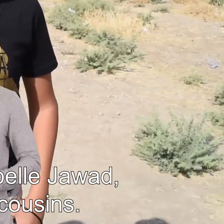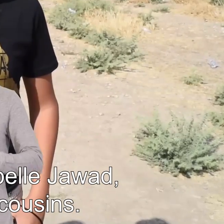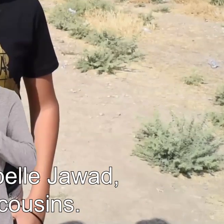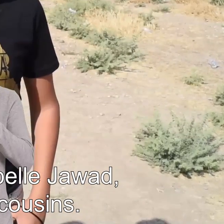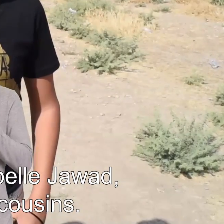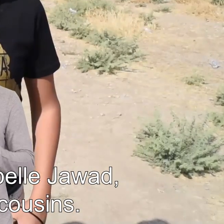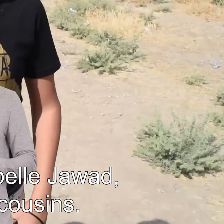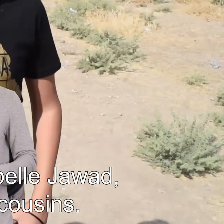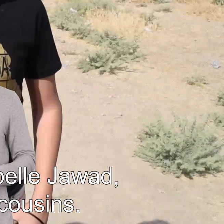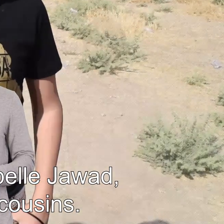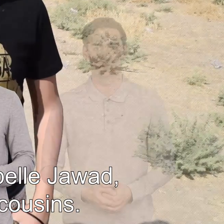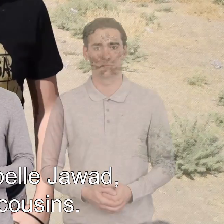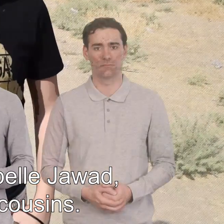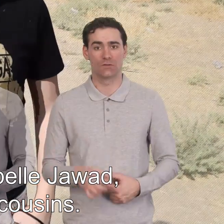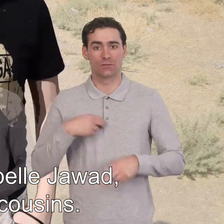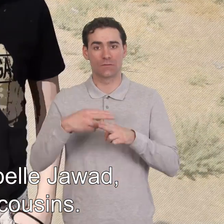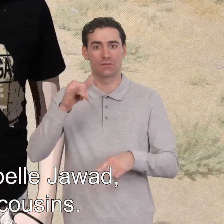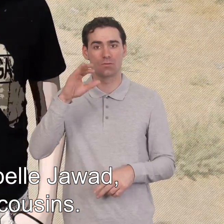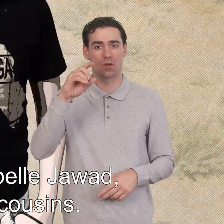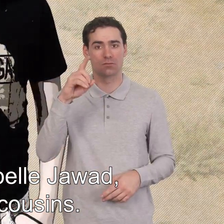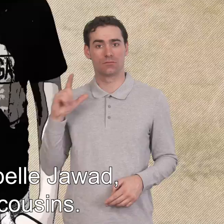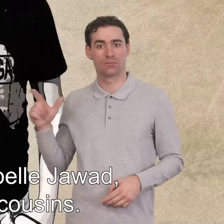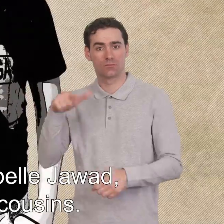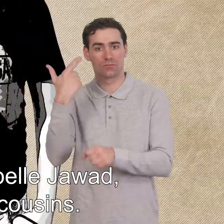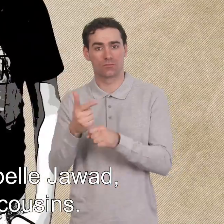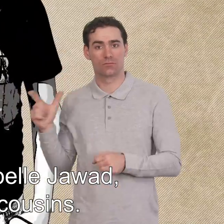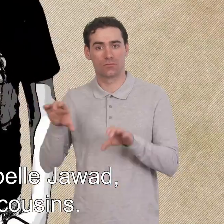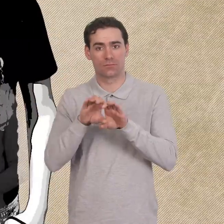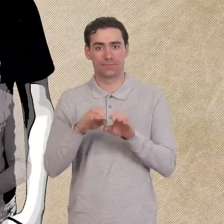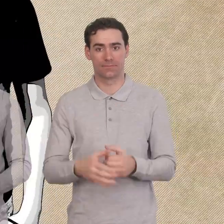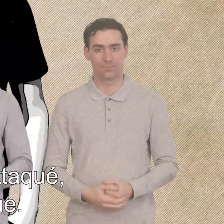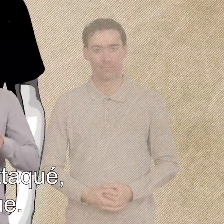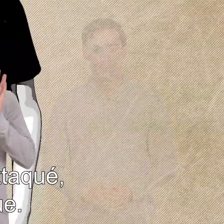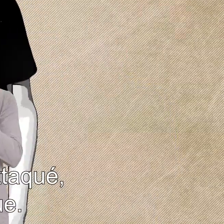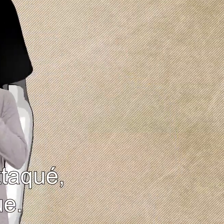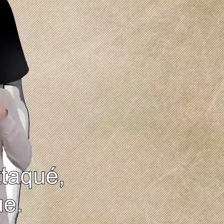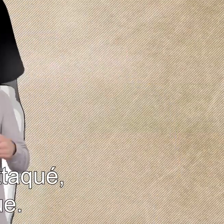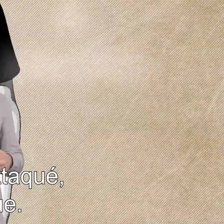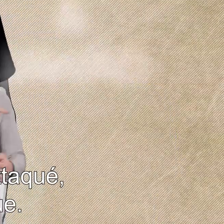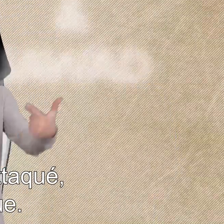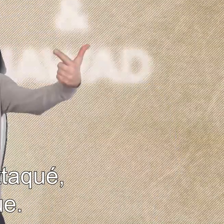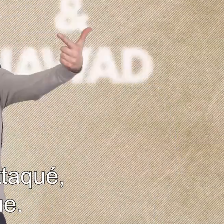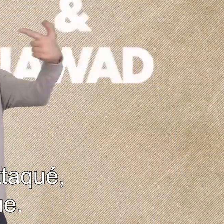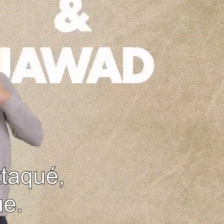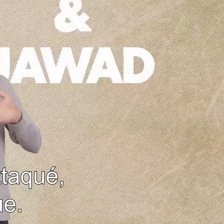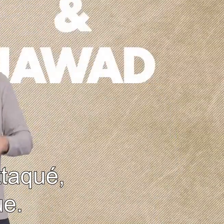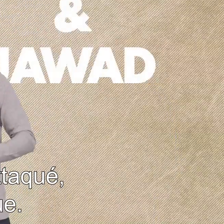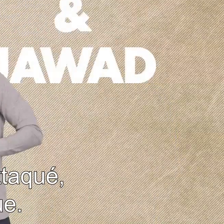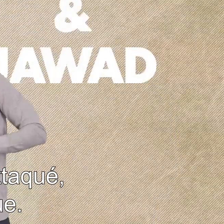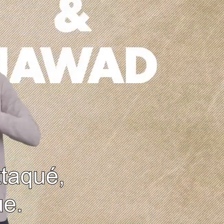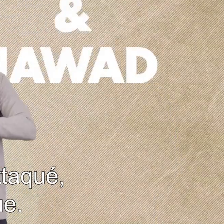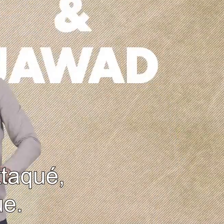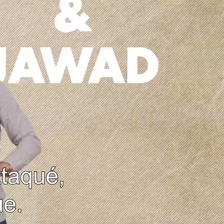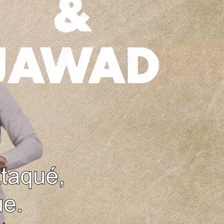Je m'appelle Umran. Je m'appelle Jawad. On a 12 ans, on est cousins. Lorsque notre ville a été attaquée, on a fui dans